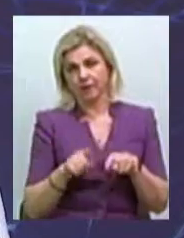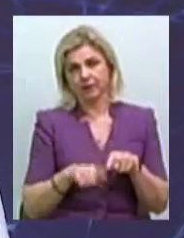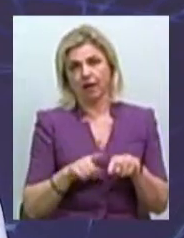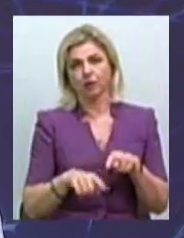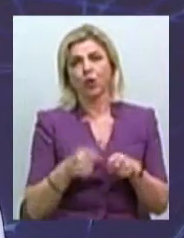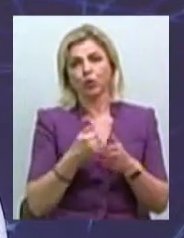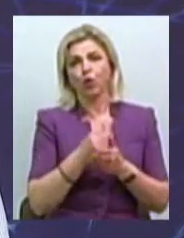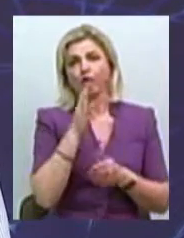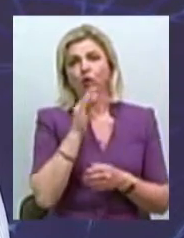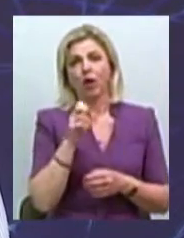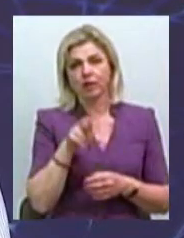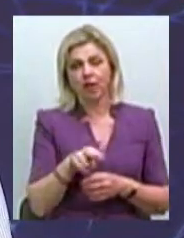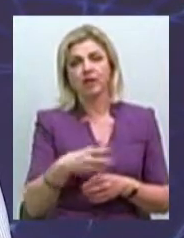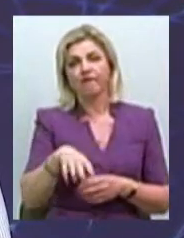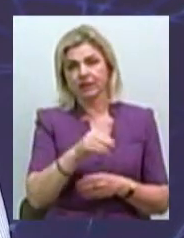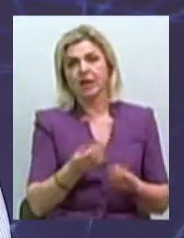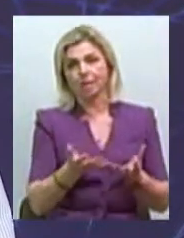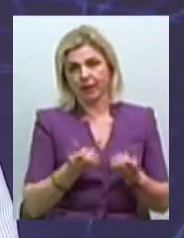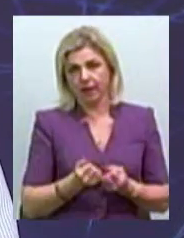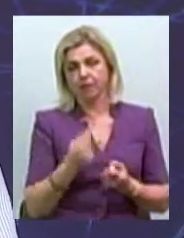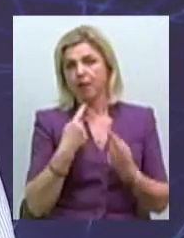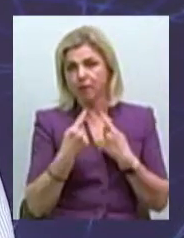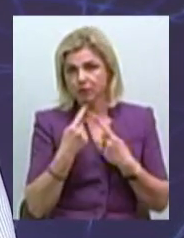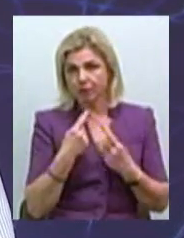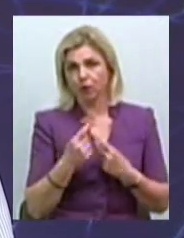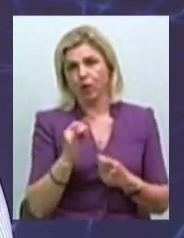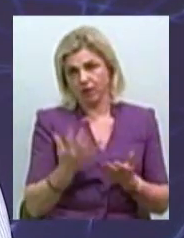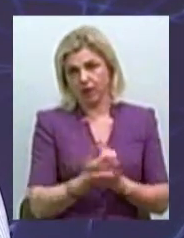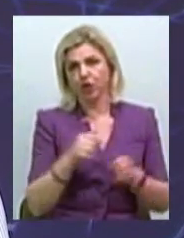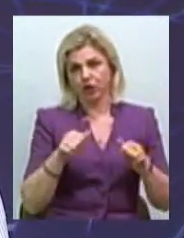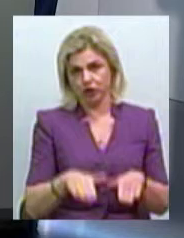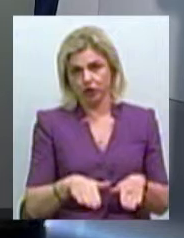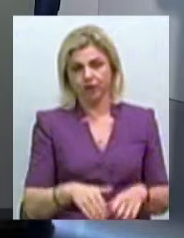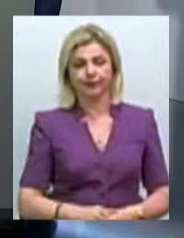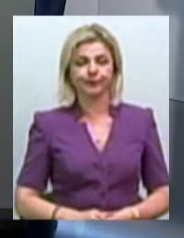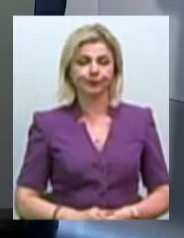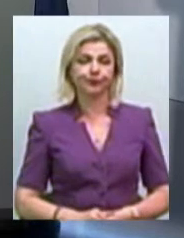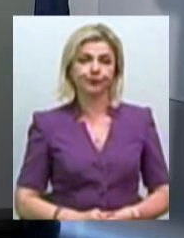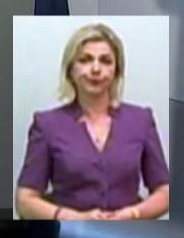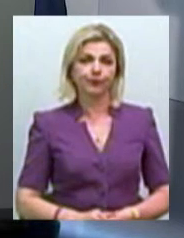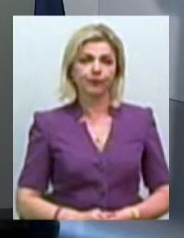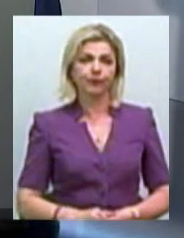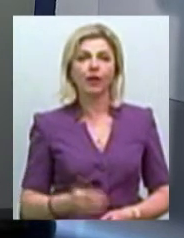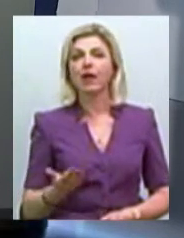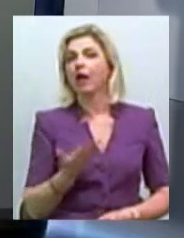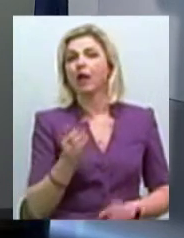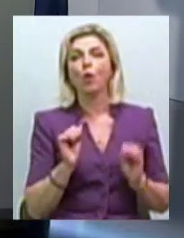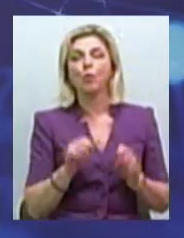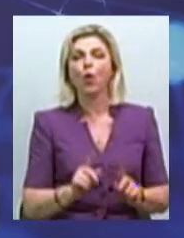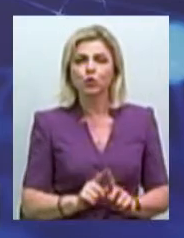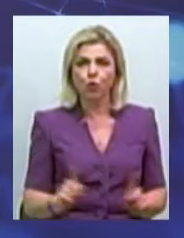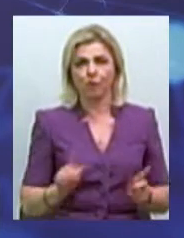приходьте до водоканалу, ми всіх приймемо, ми з усіма поспілкуємося, знайдемо рішення. А які можуть бути